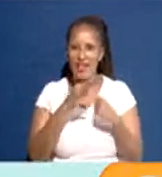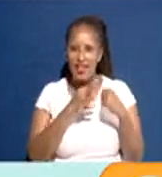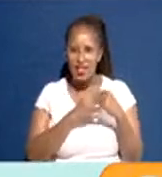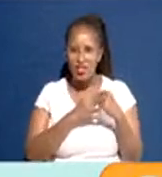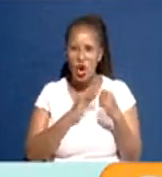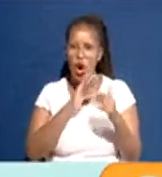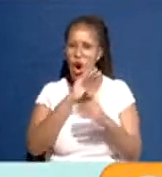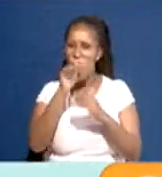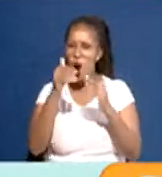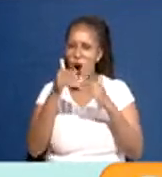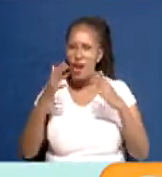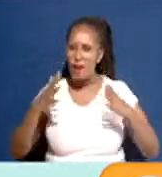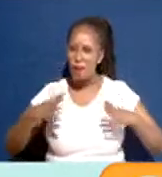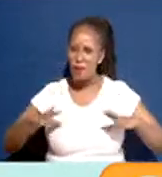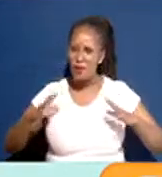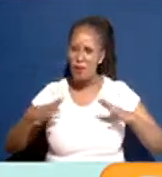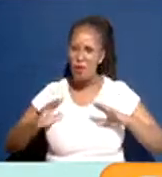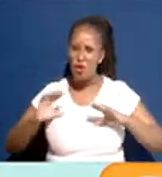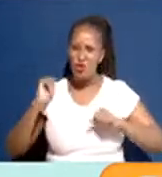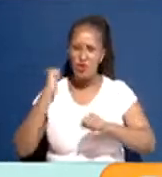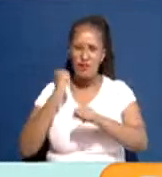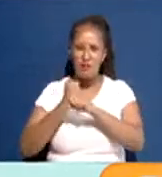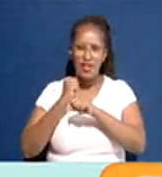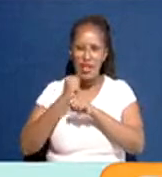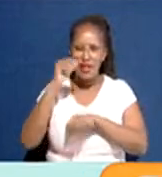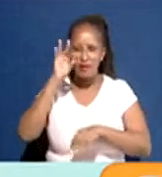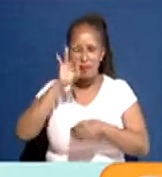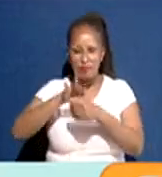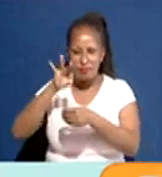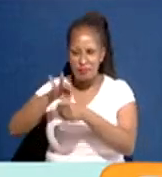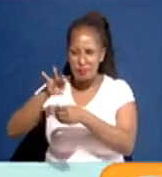sote tulienda kwa uchaguzi,